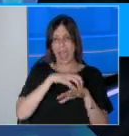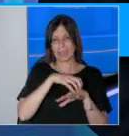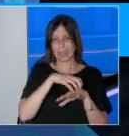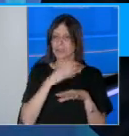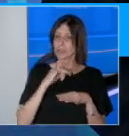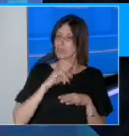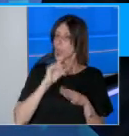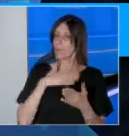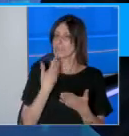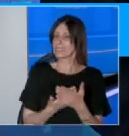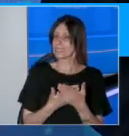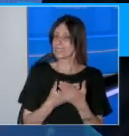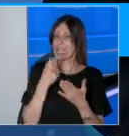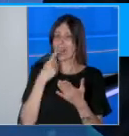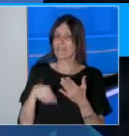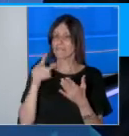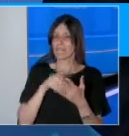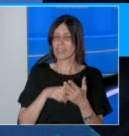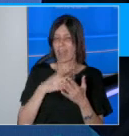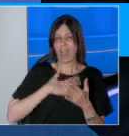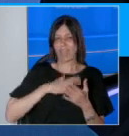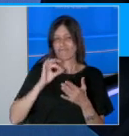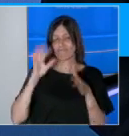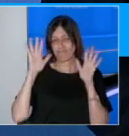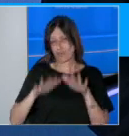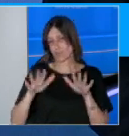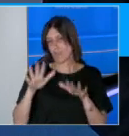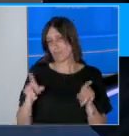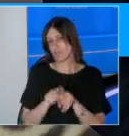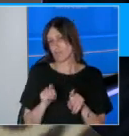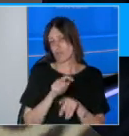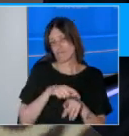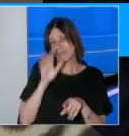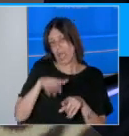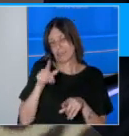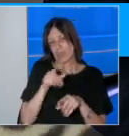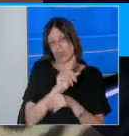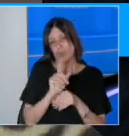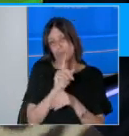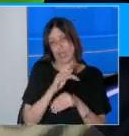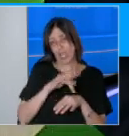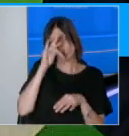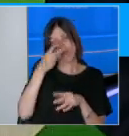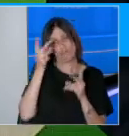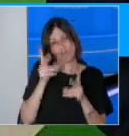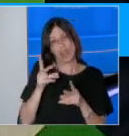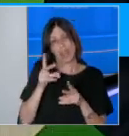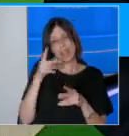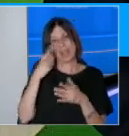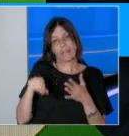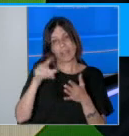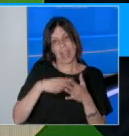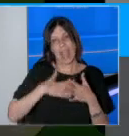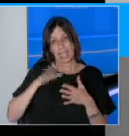מעניין שאתה לא מציע לבטל את עיד אל פיטר באותה מידה, כי גם זה תקופה רגישה, ואולי אפשר היה לבטל גם אותם. החגים שלהם זה נתון, אני